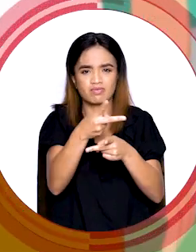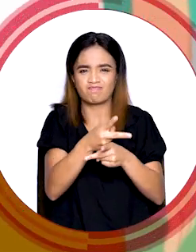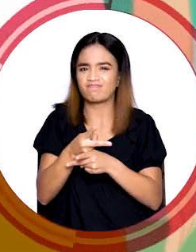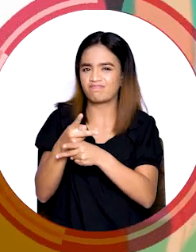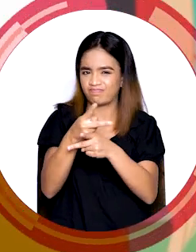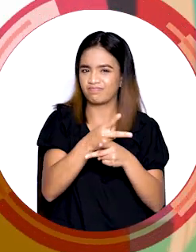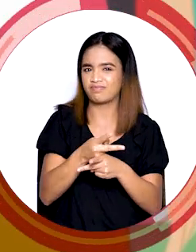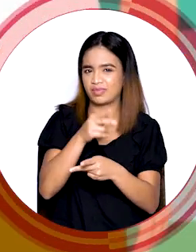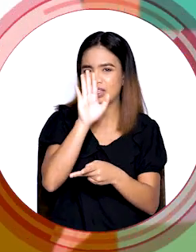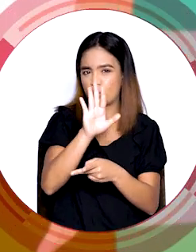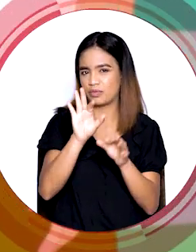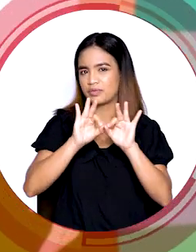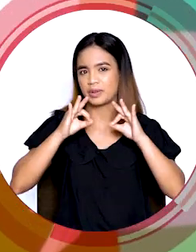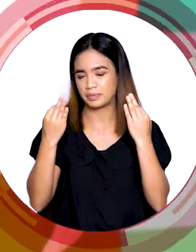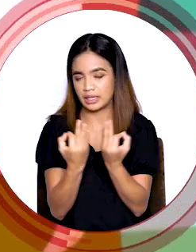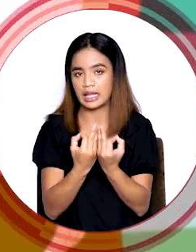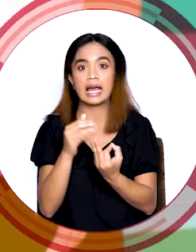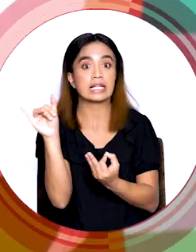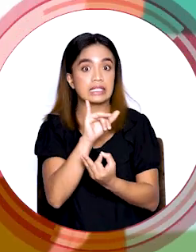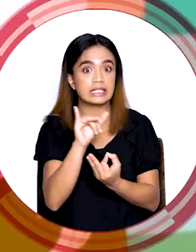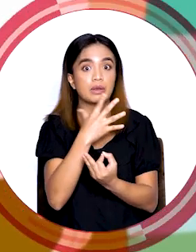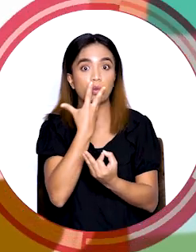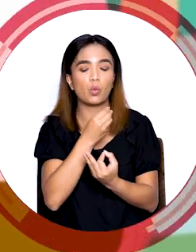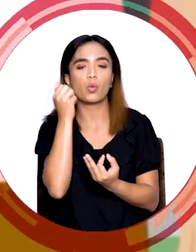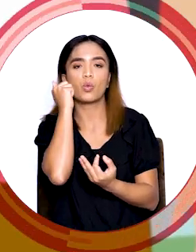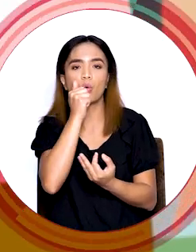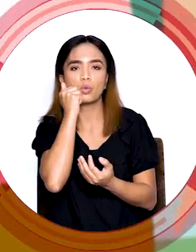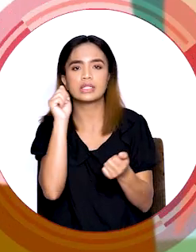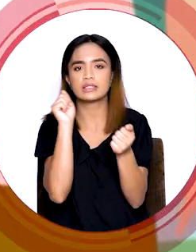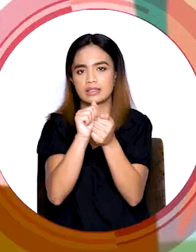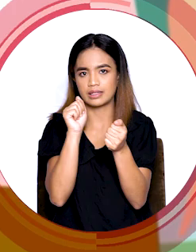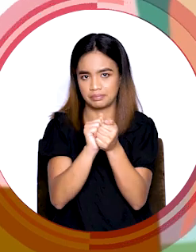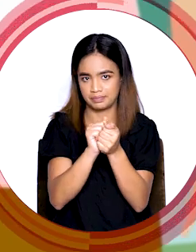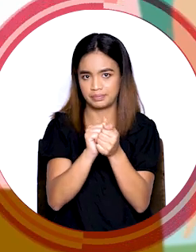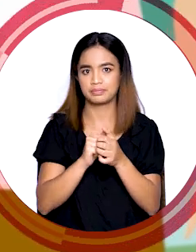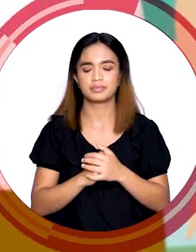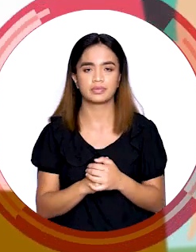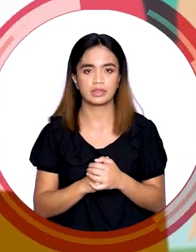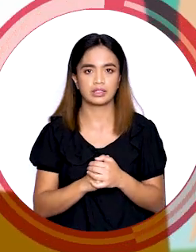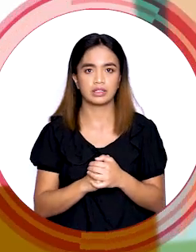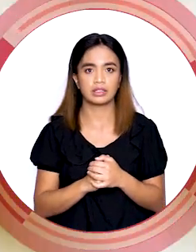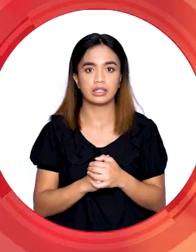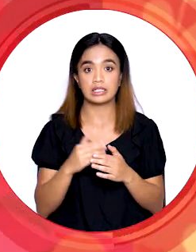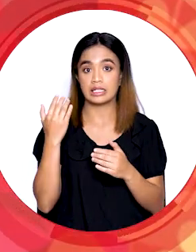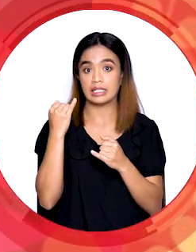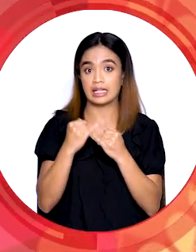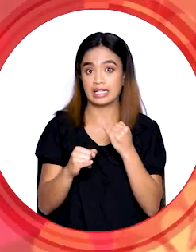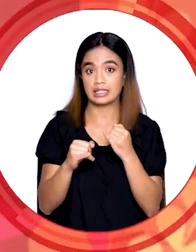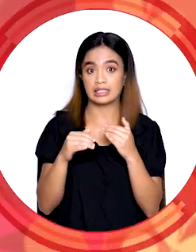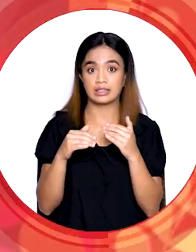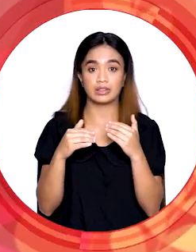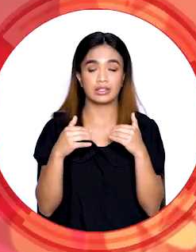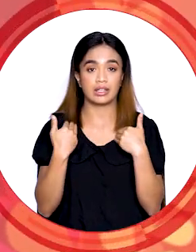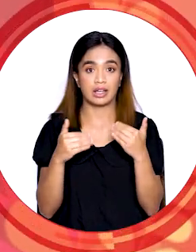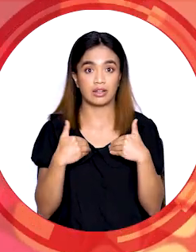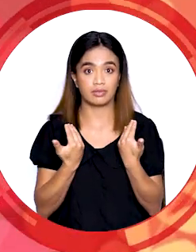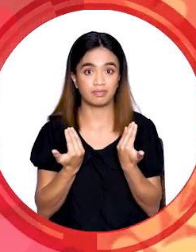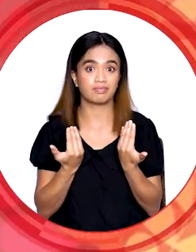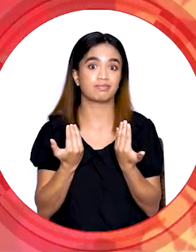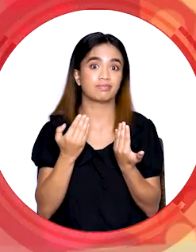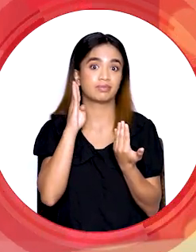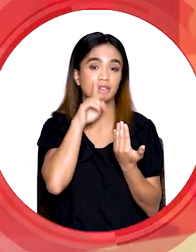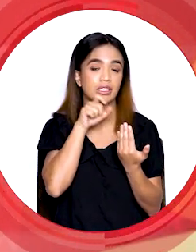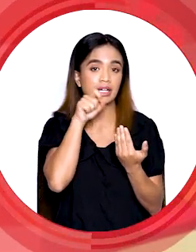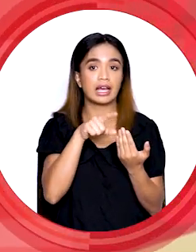dapat bigyang proteksyon din ang mga mahal mo sa buhay at iba pang lagi mong nakakasalamuha. Si bunso at iba